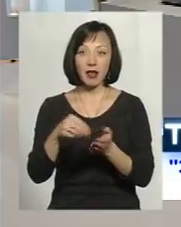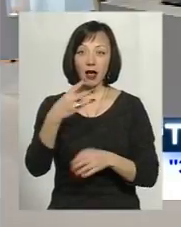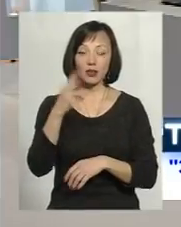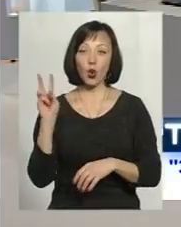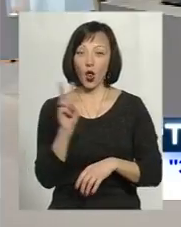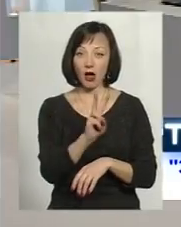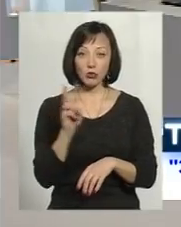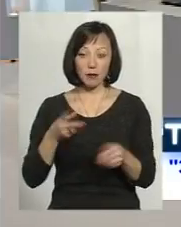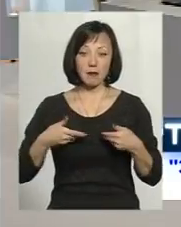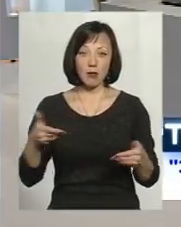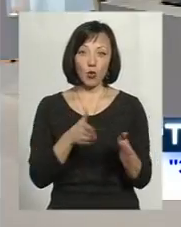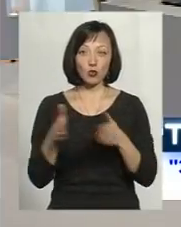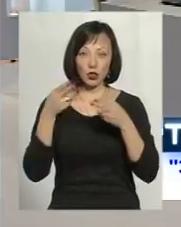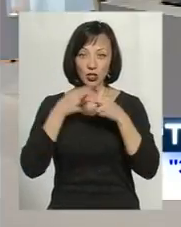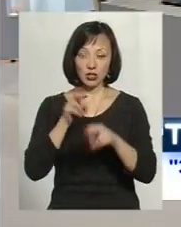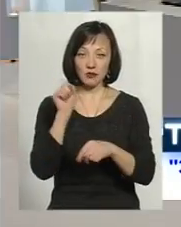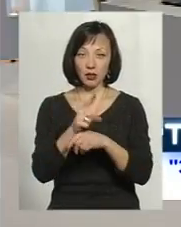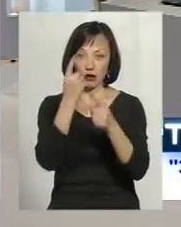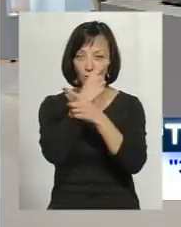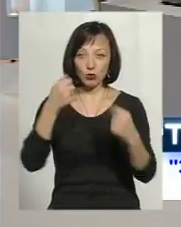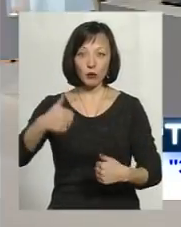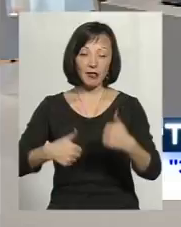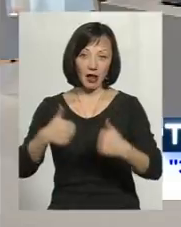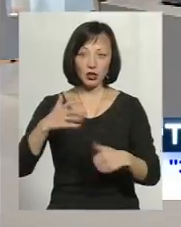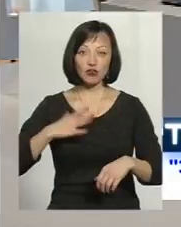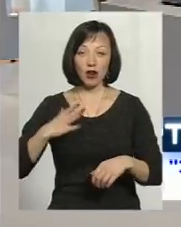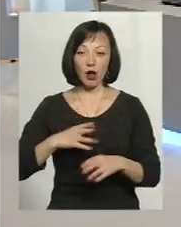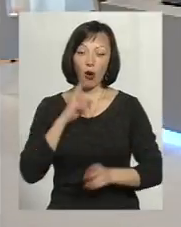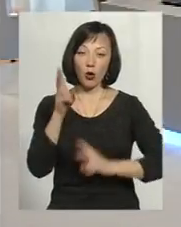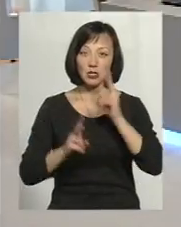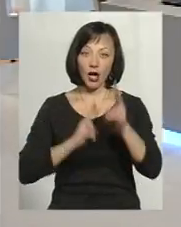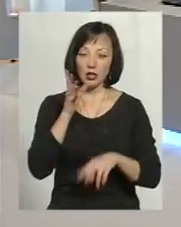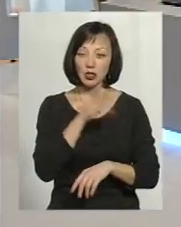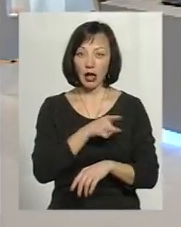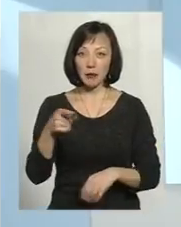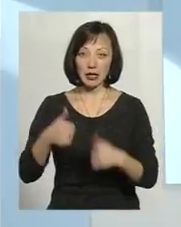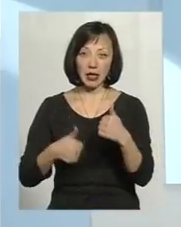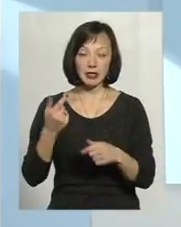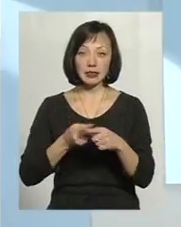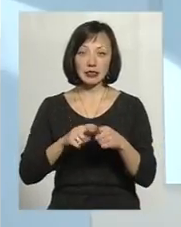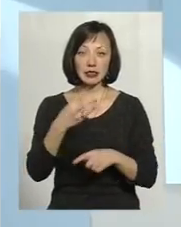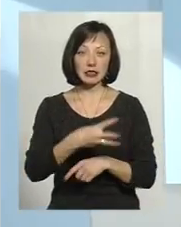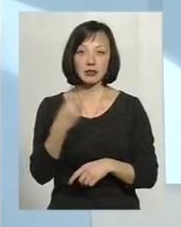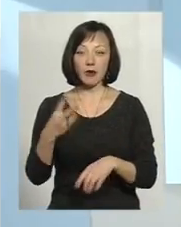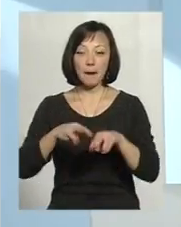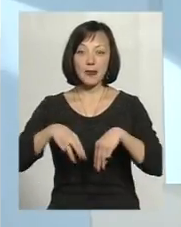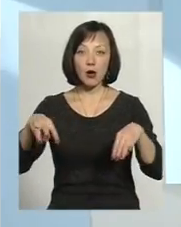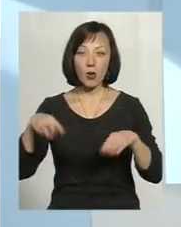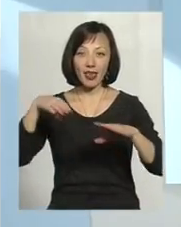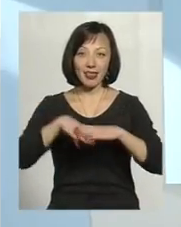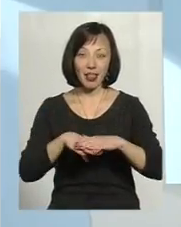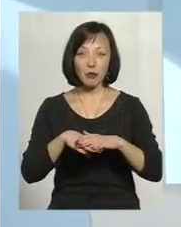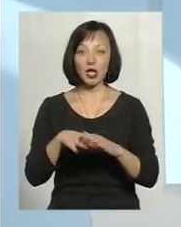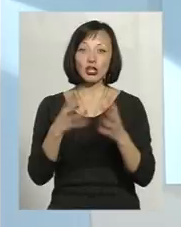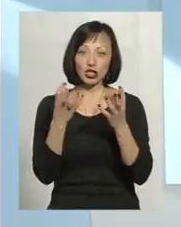тролейбусів, ми готуємо технічне завдання, оголошуємо тендер, чекаємо оскарження терміну тендера, ці 32 мільйони лежать на депозиті і